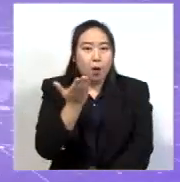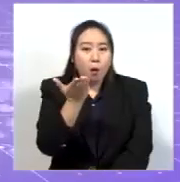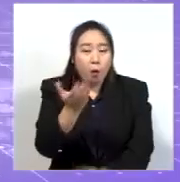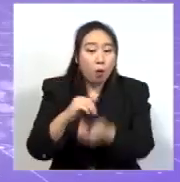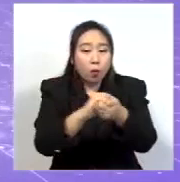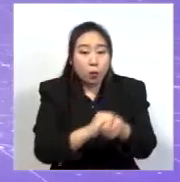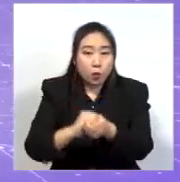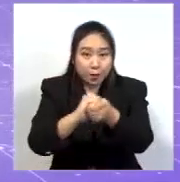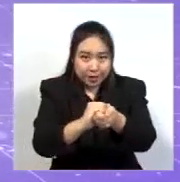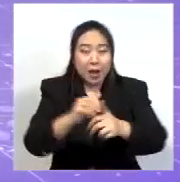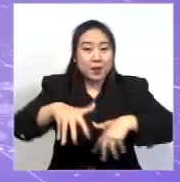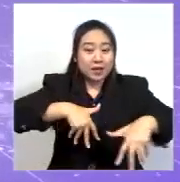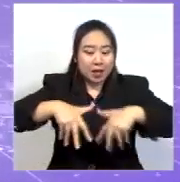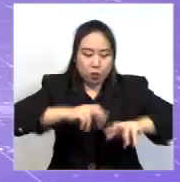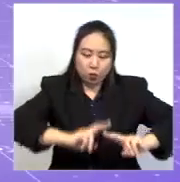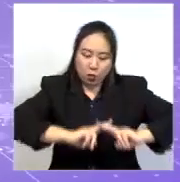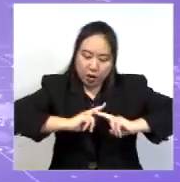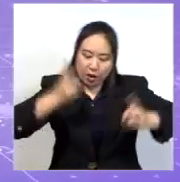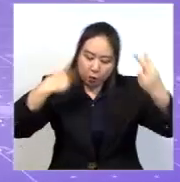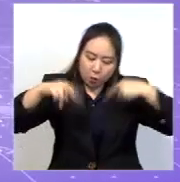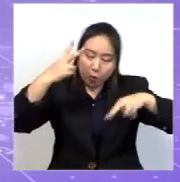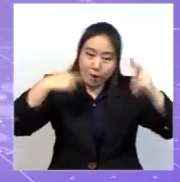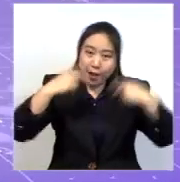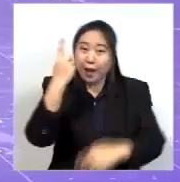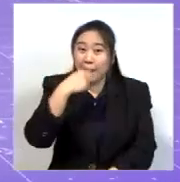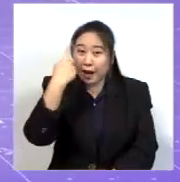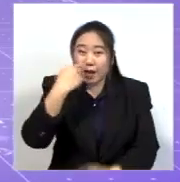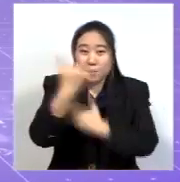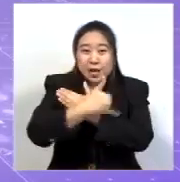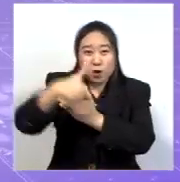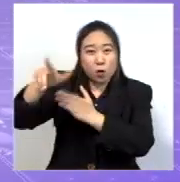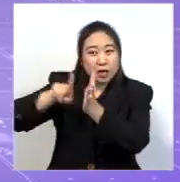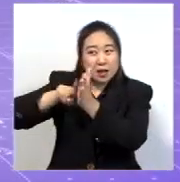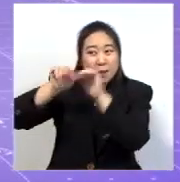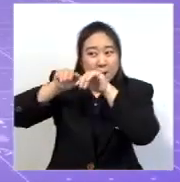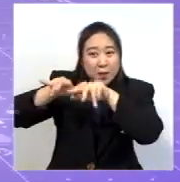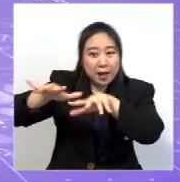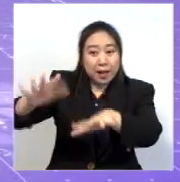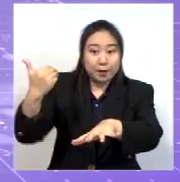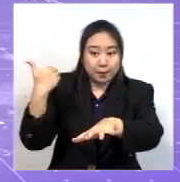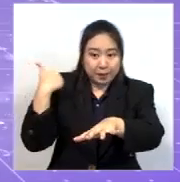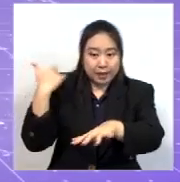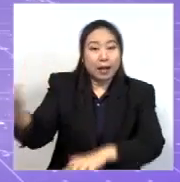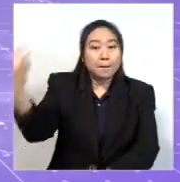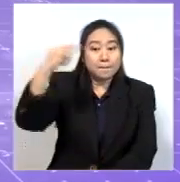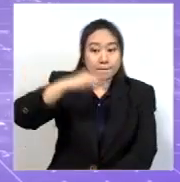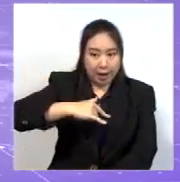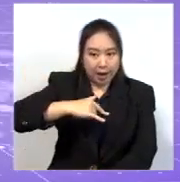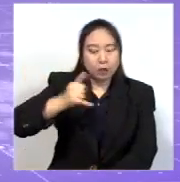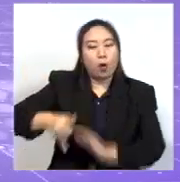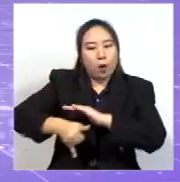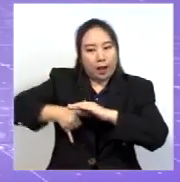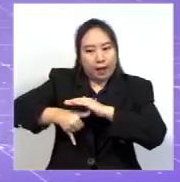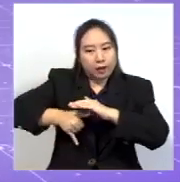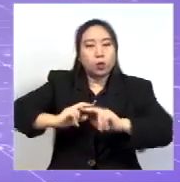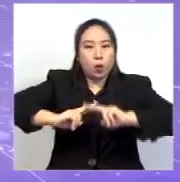ร่วมมือก็คือประชาชนดูแลตัวเองใครเดินทางมาจากประเทศกลุ่มเสี่ยงอันนี้ก็จะต้องมีการดูแลและกักกันโรคเป็น